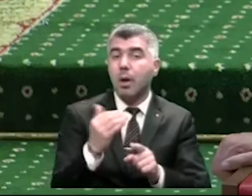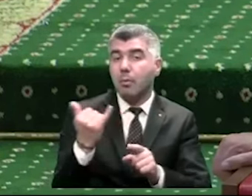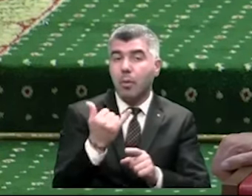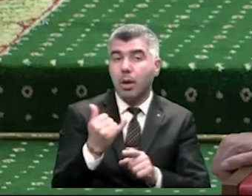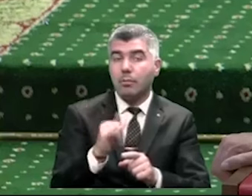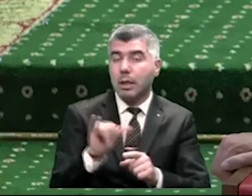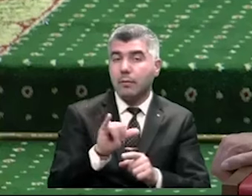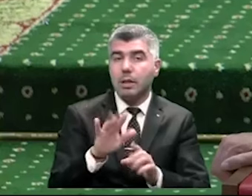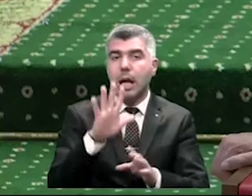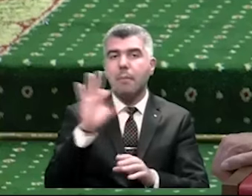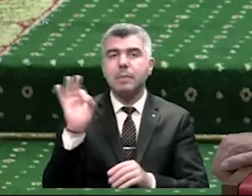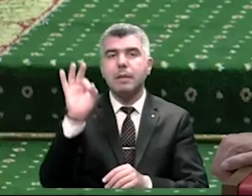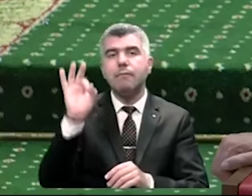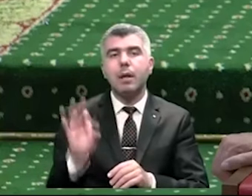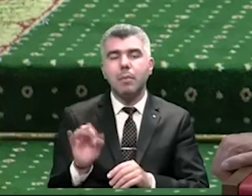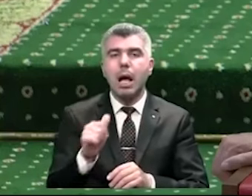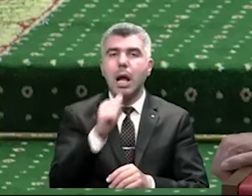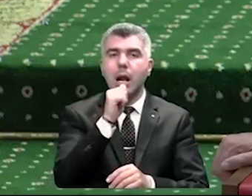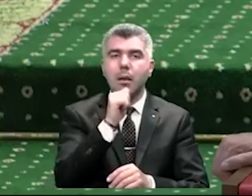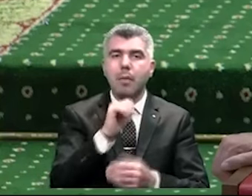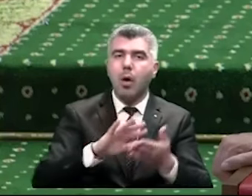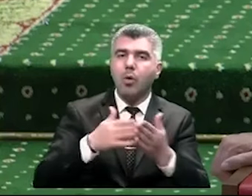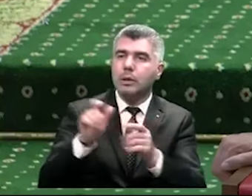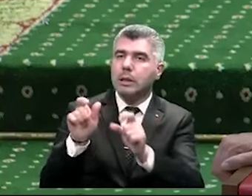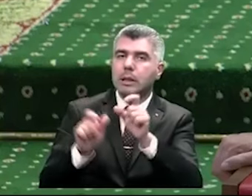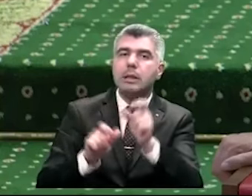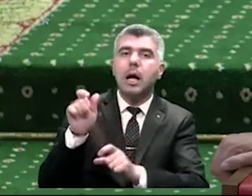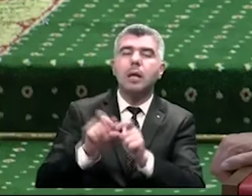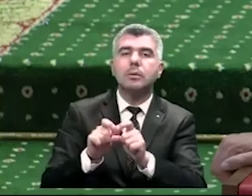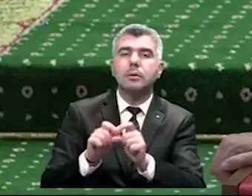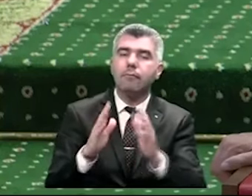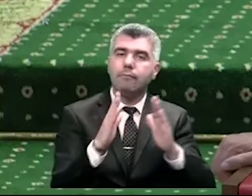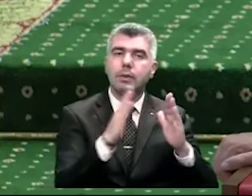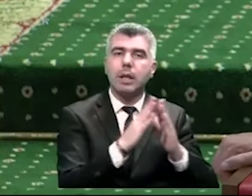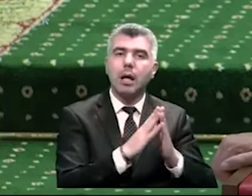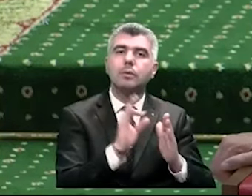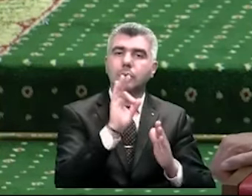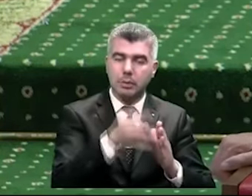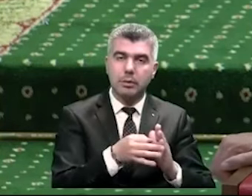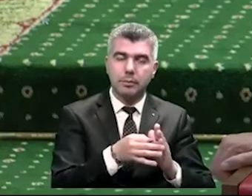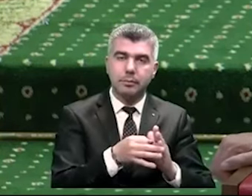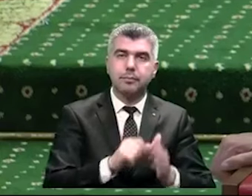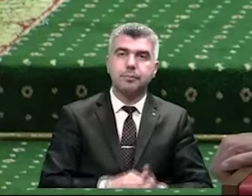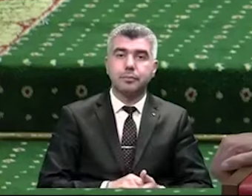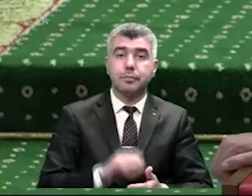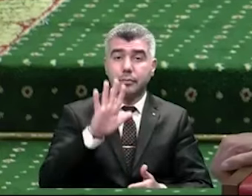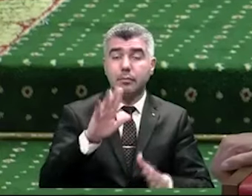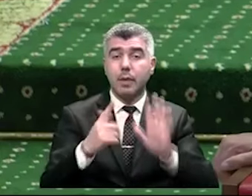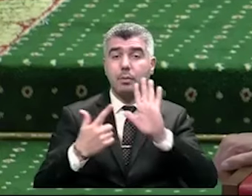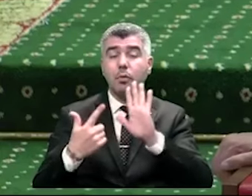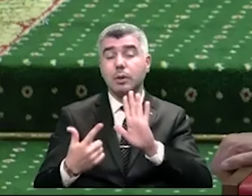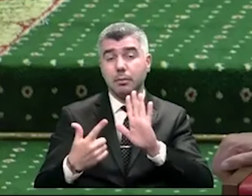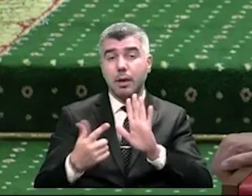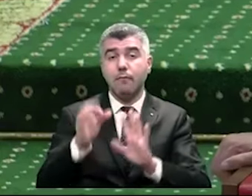لان غ يضمن 50% الماء الصالح الشرب بالنسبه لساكنه الوطنيه وانتم عارفين بان 75%